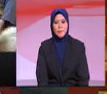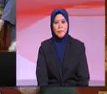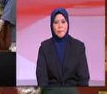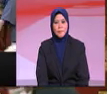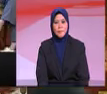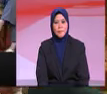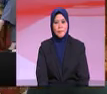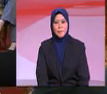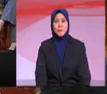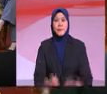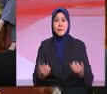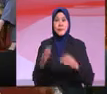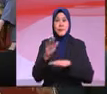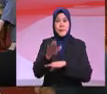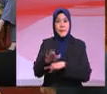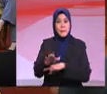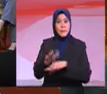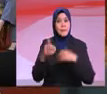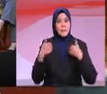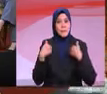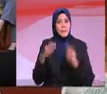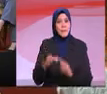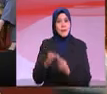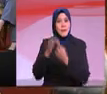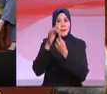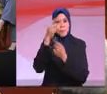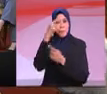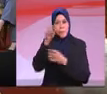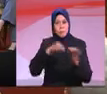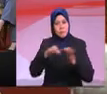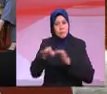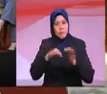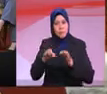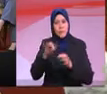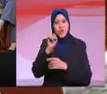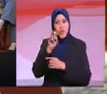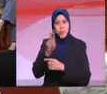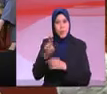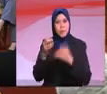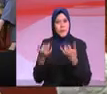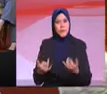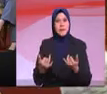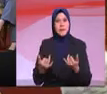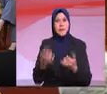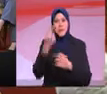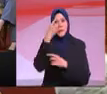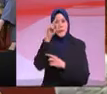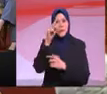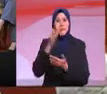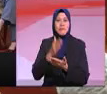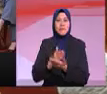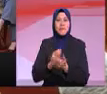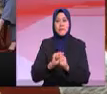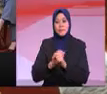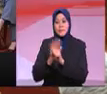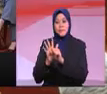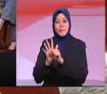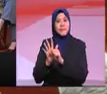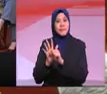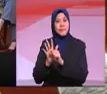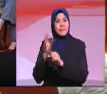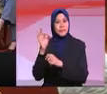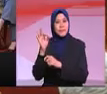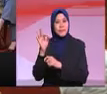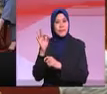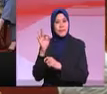Sesi petang ini juga diadakan khas untuk mengupas isu-isu semasa dalam menangani pandemik COVID-19